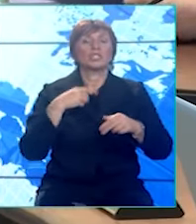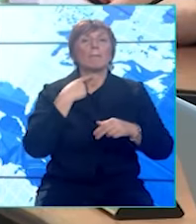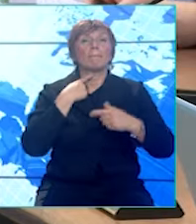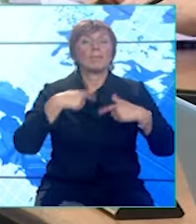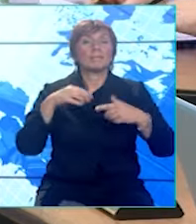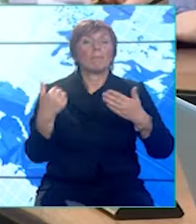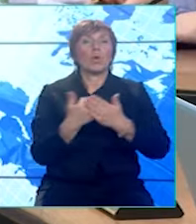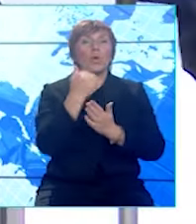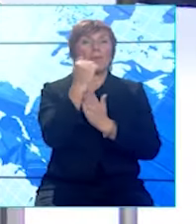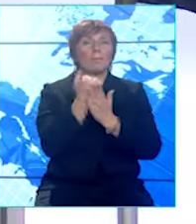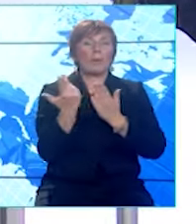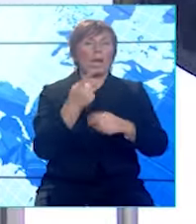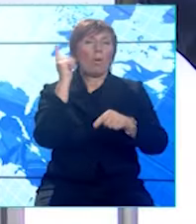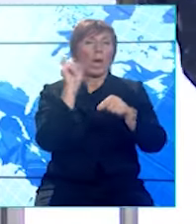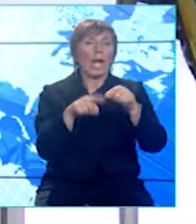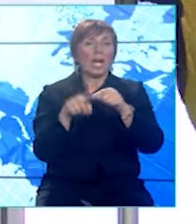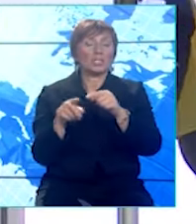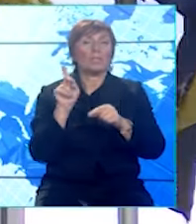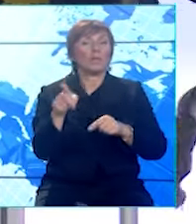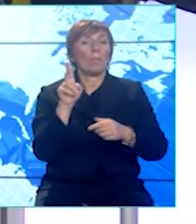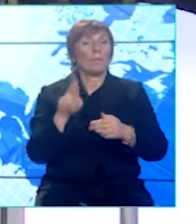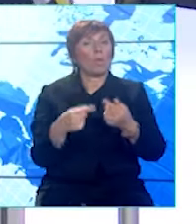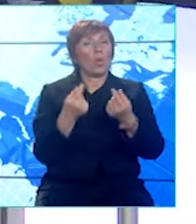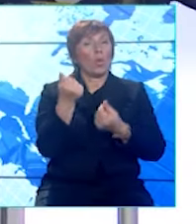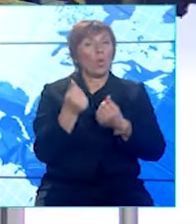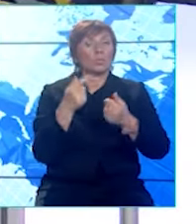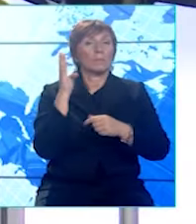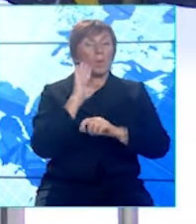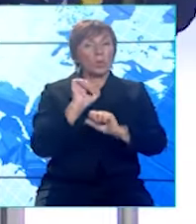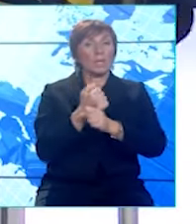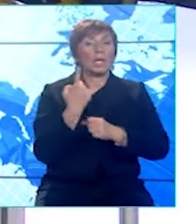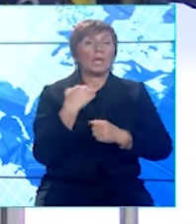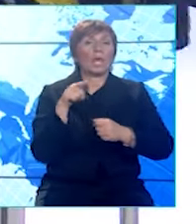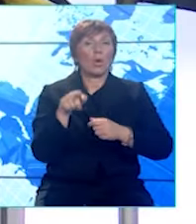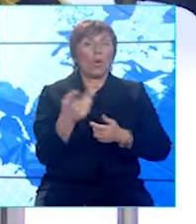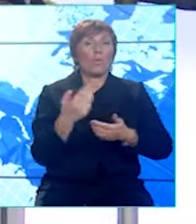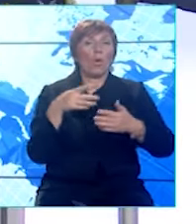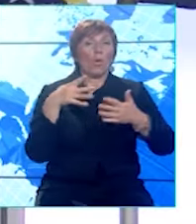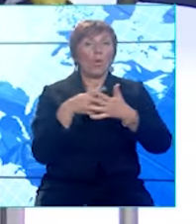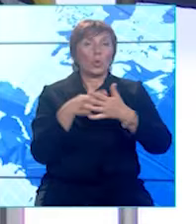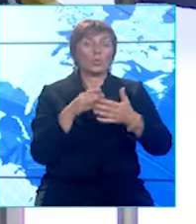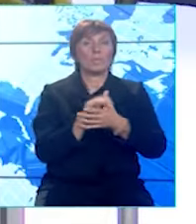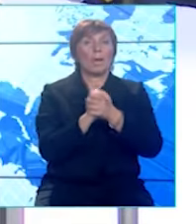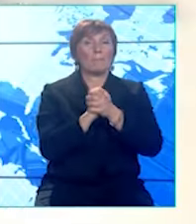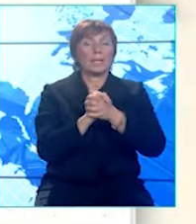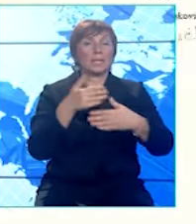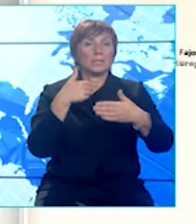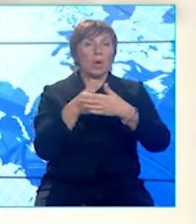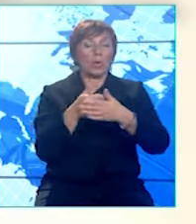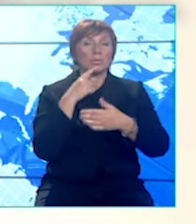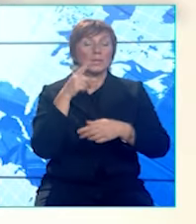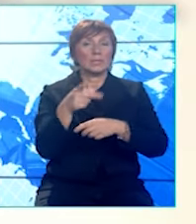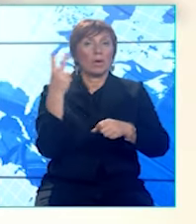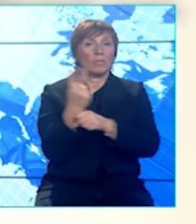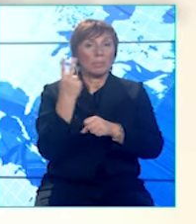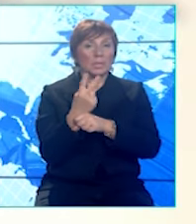na principu kažnjavanja. A to bi moglo koštati BiH jer ovaj potez sigurno ugrožava prijateljske odnose s navedenim državama.